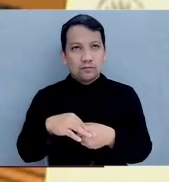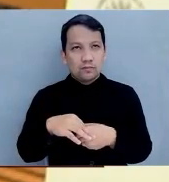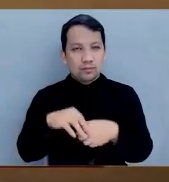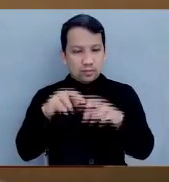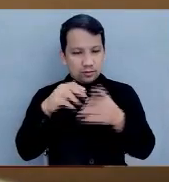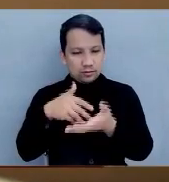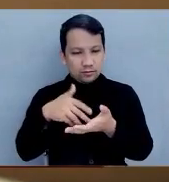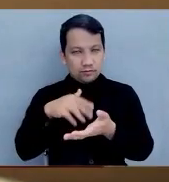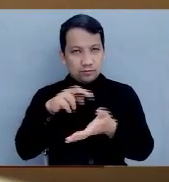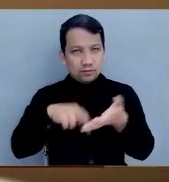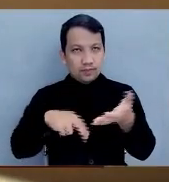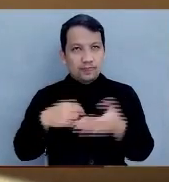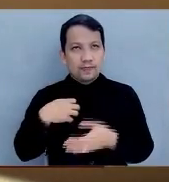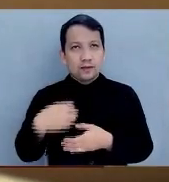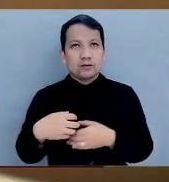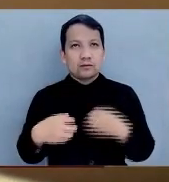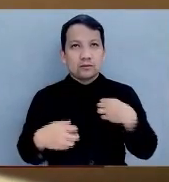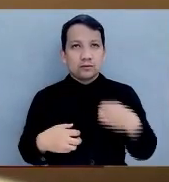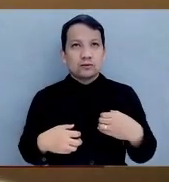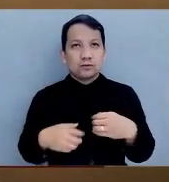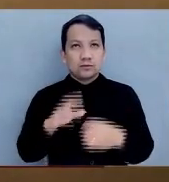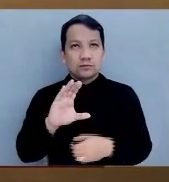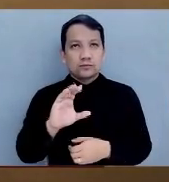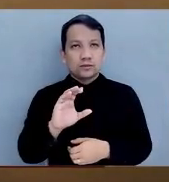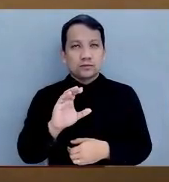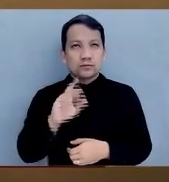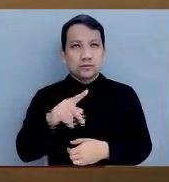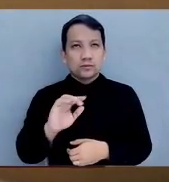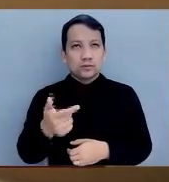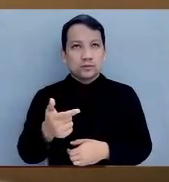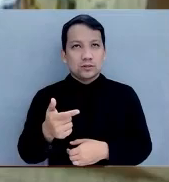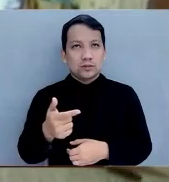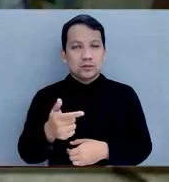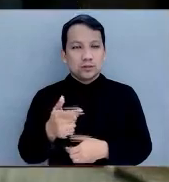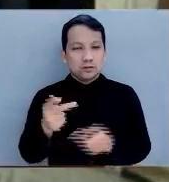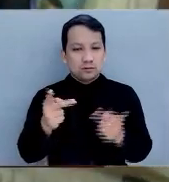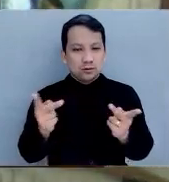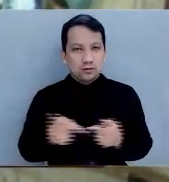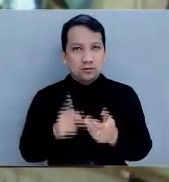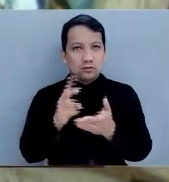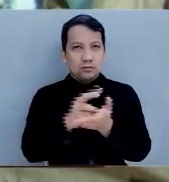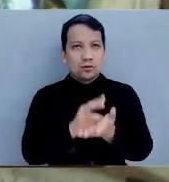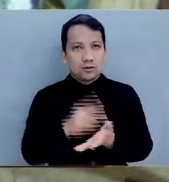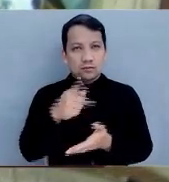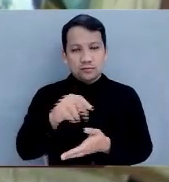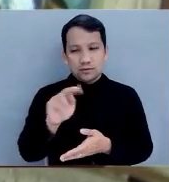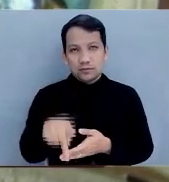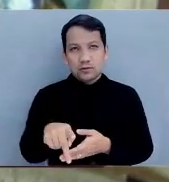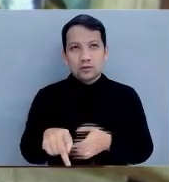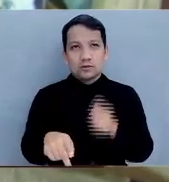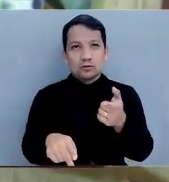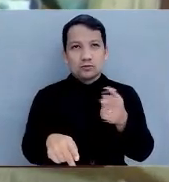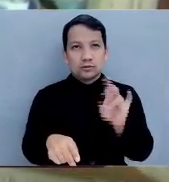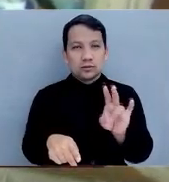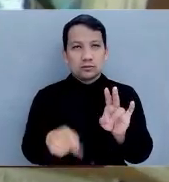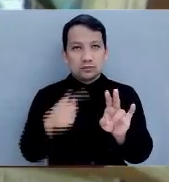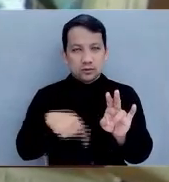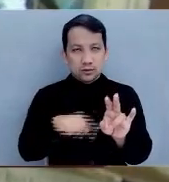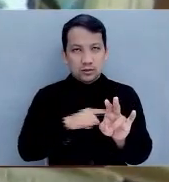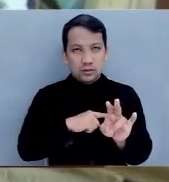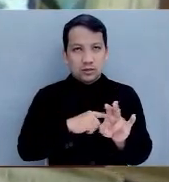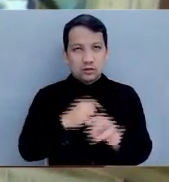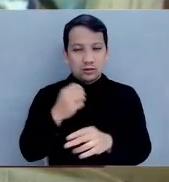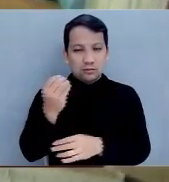ng COMELEC, police, militar at Coast Guard kung alin ang mga election hotspot. Ayon sa PNP, 27 lugar sa bansa ang